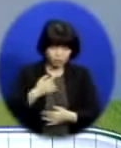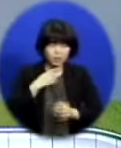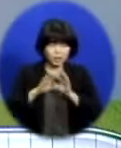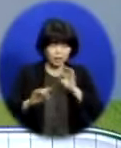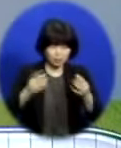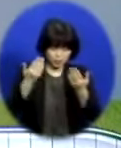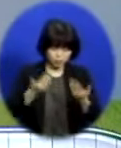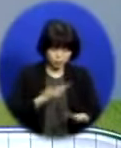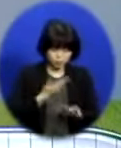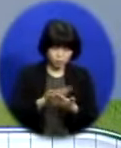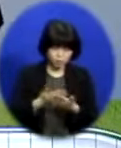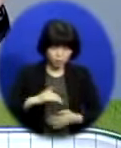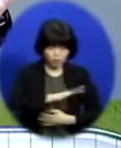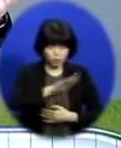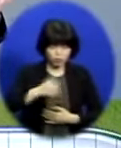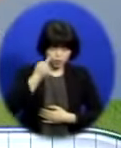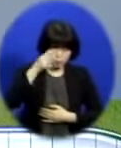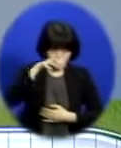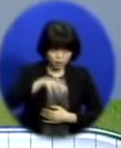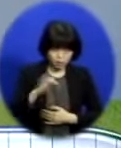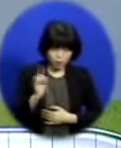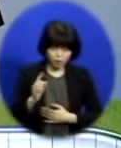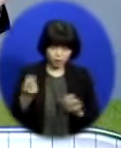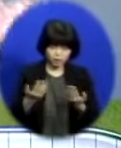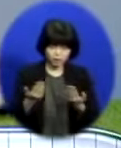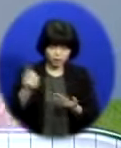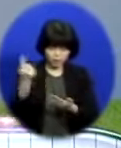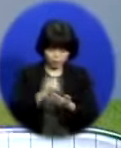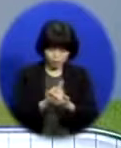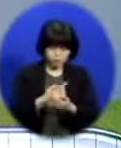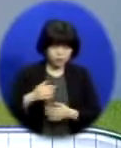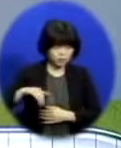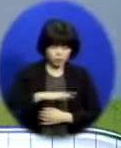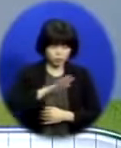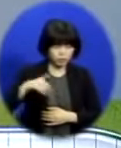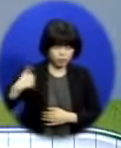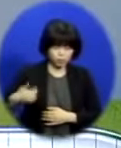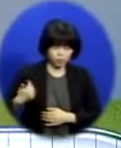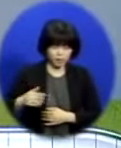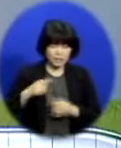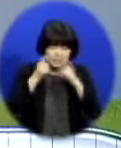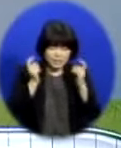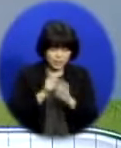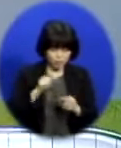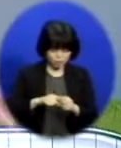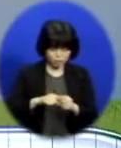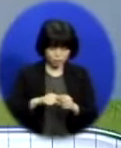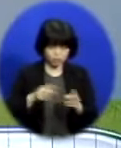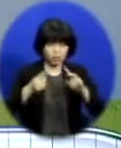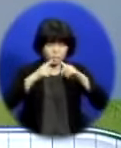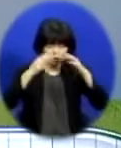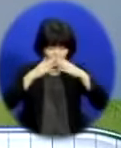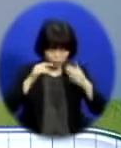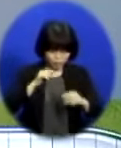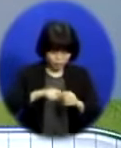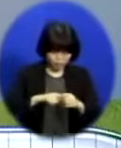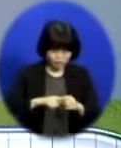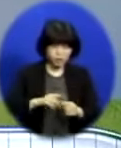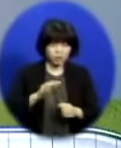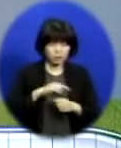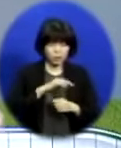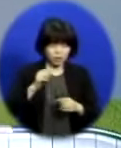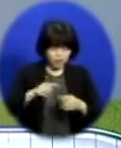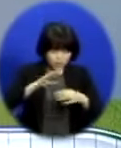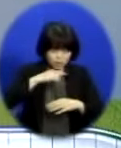주소서 우리의 눈 앞에 어떤 일이 다가올지 저희들은 모릅니다 개인적으로든 교회든이 나라와 민족